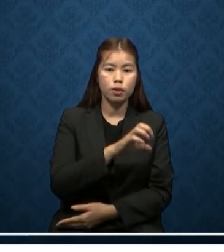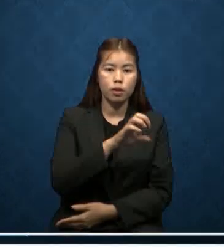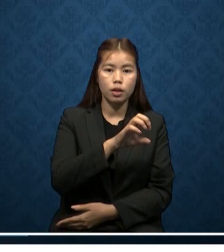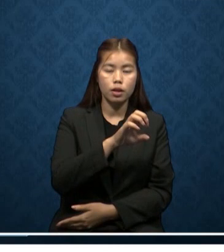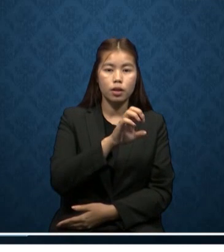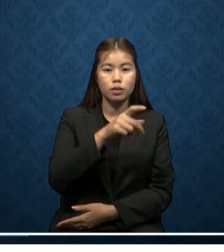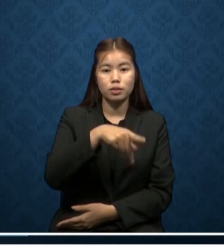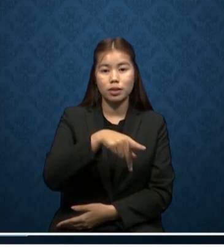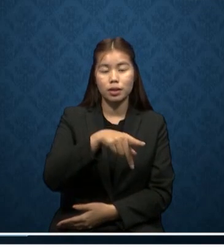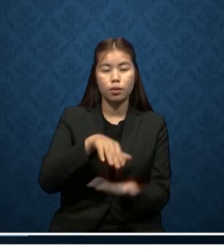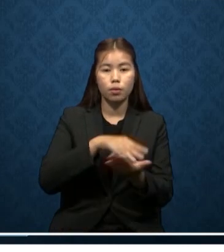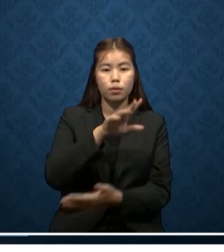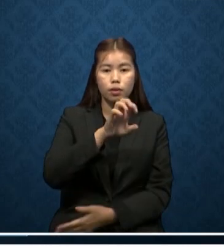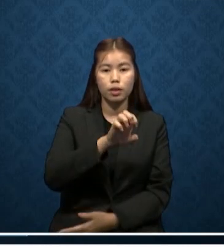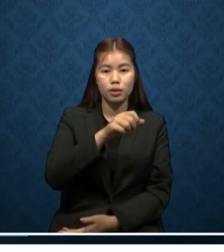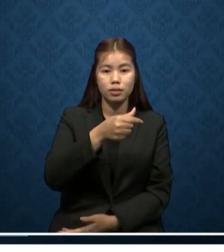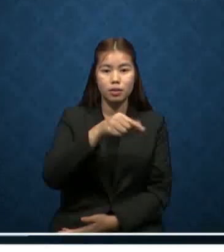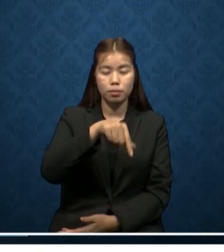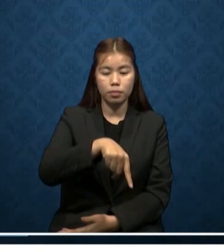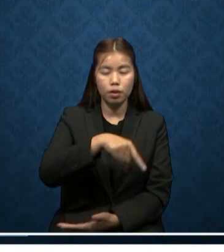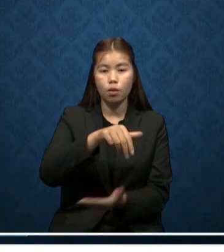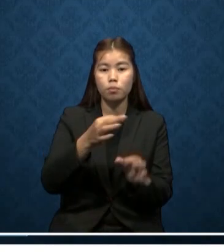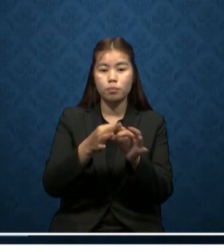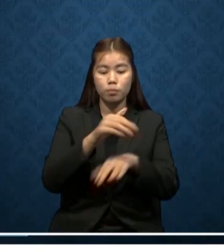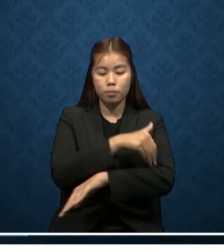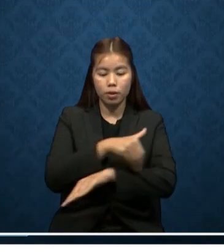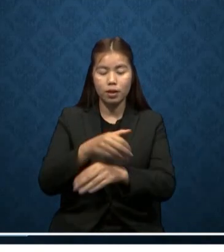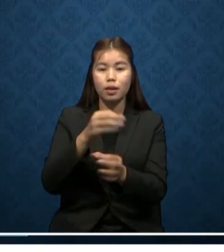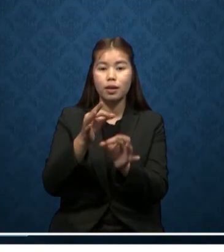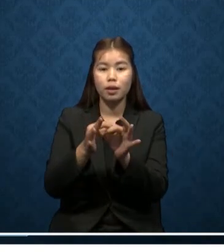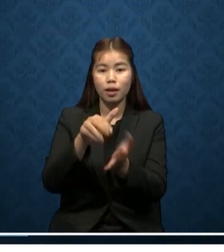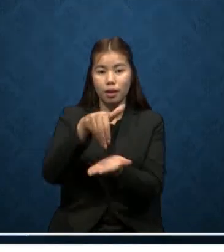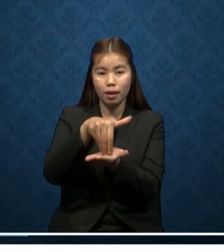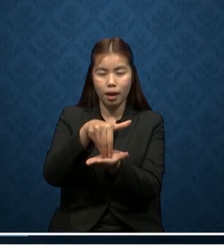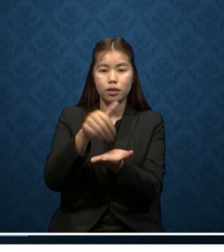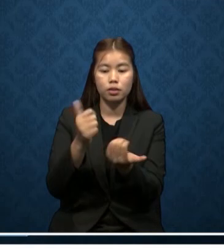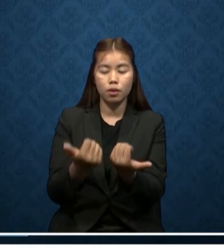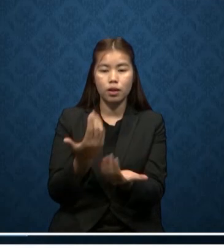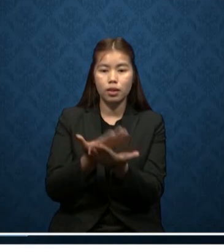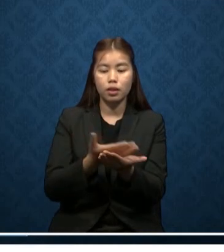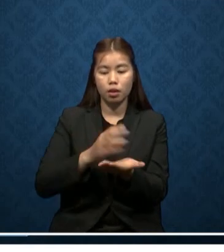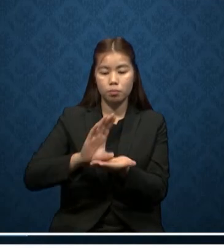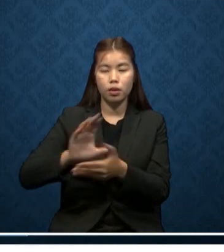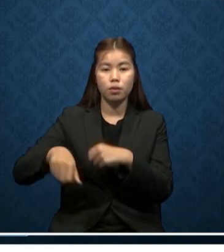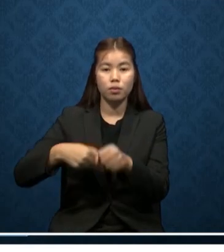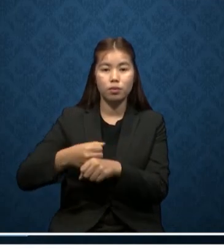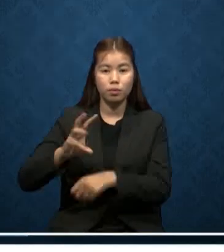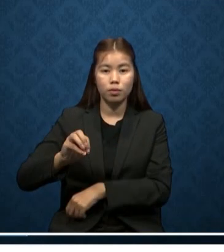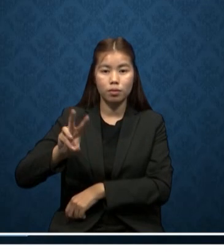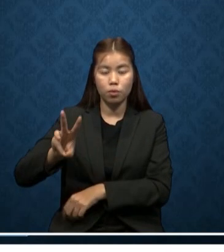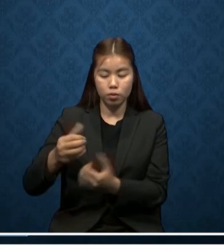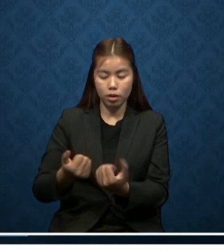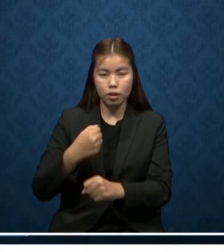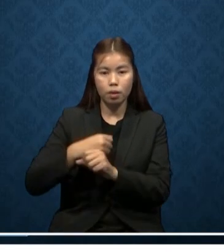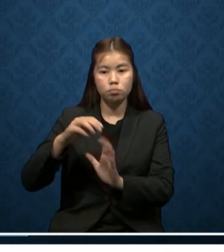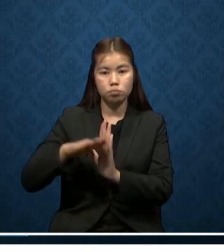บัญชีกลางนะครับซึ่งนี้กรมบัญชีกลางกำลังดำเนินการอยู่นะครับใช้งบมาในปี 66ที่สำคัญก็คือการ